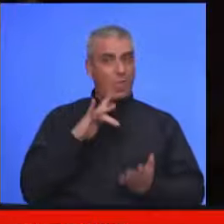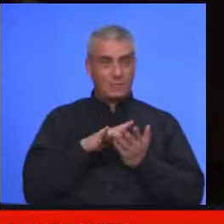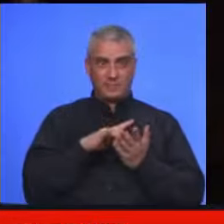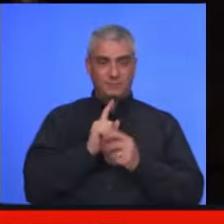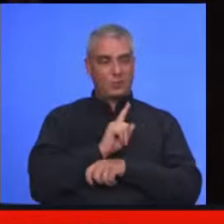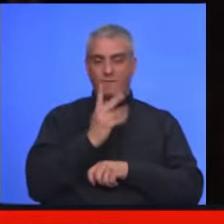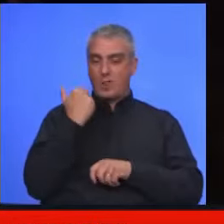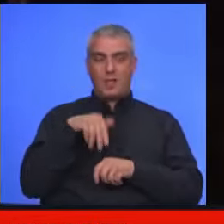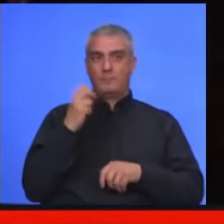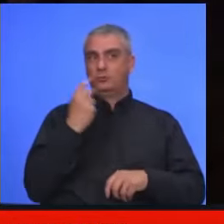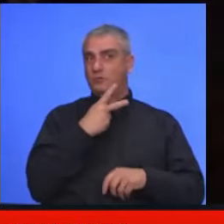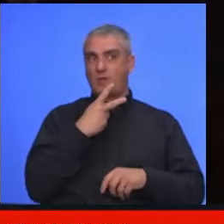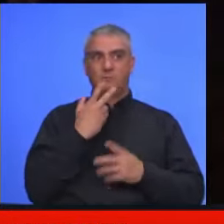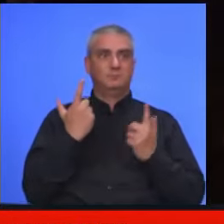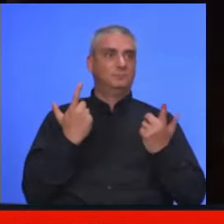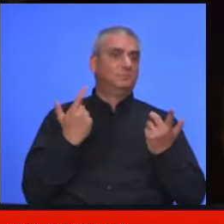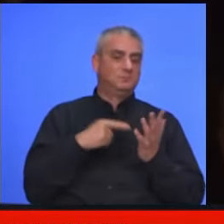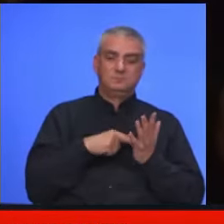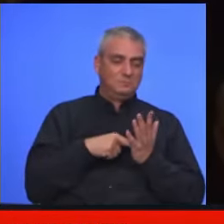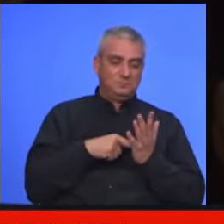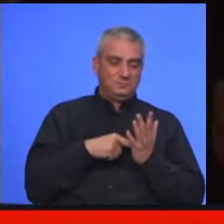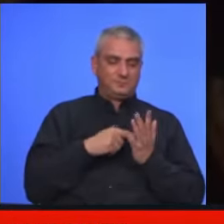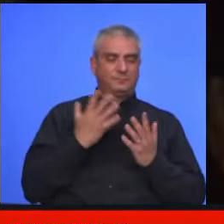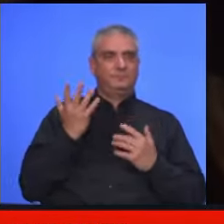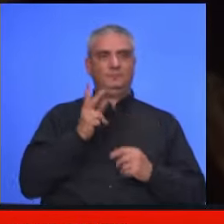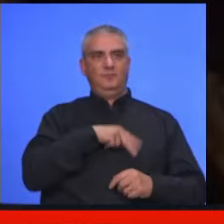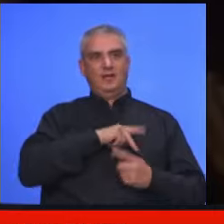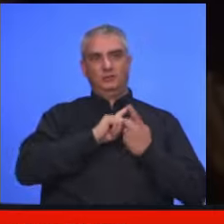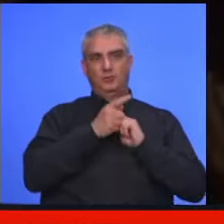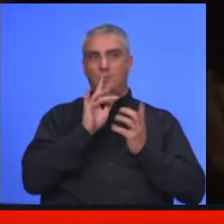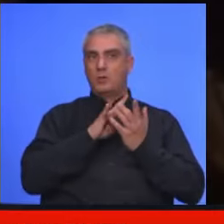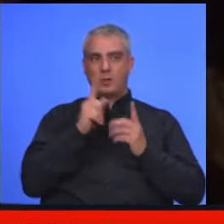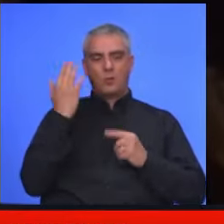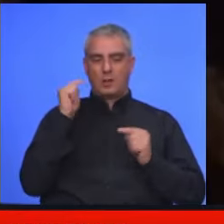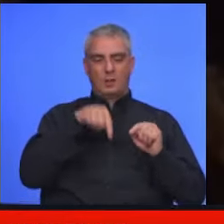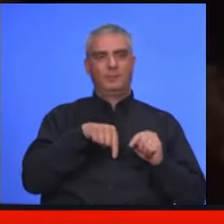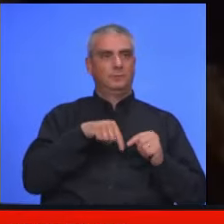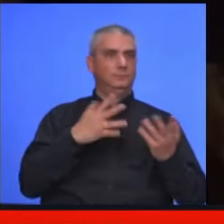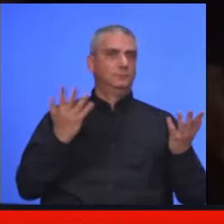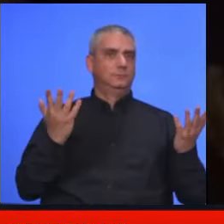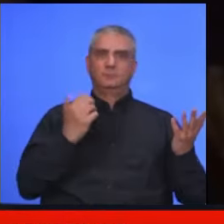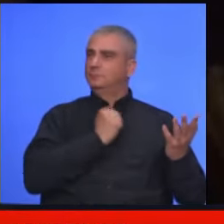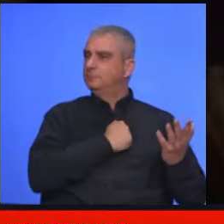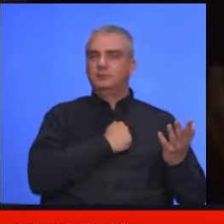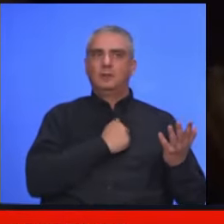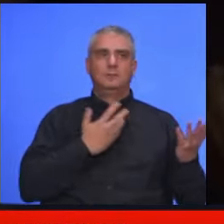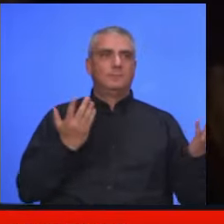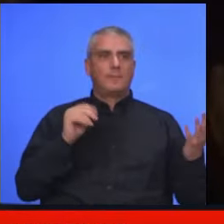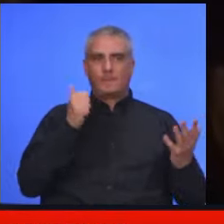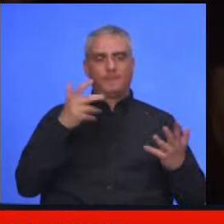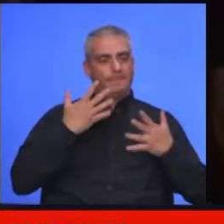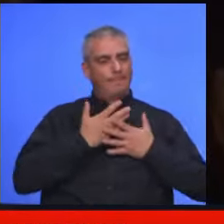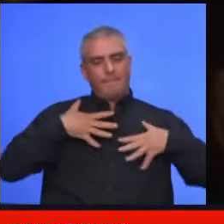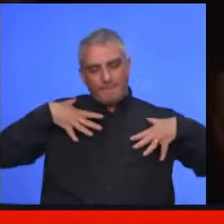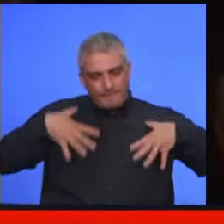היה פה שבועיים לאיזה מסיבה, והאחמש השני שהיה באותו זמן, אז הוא היה פה, מסכן. א', הוא טש